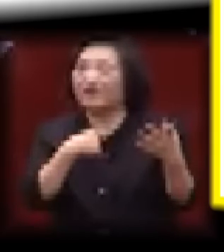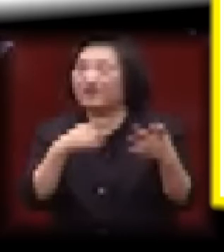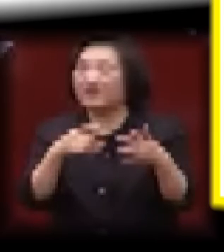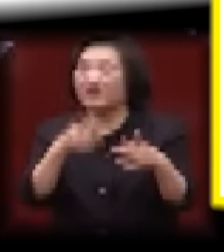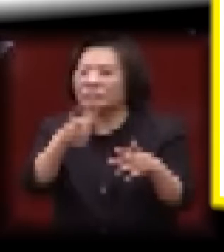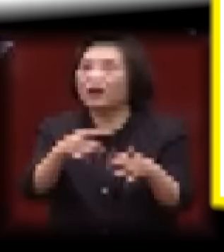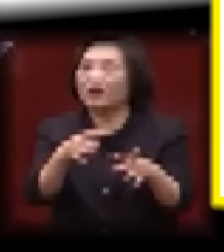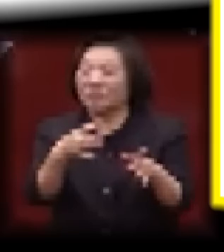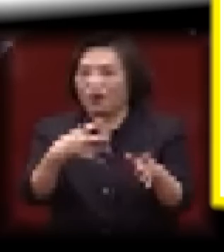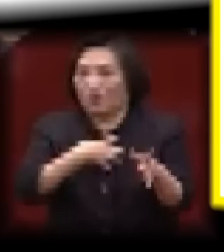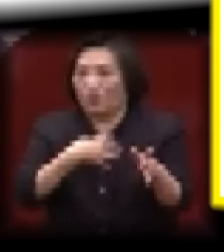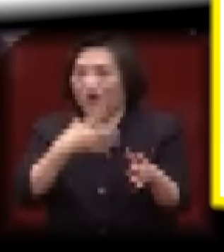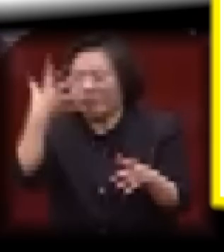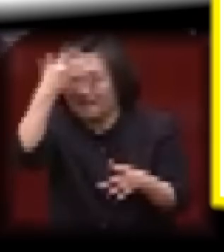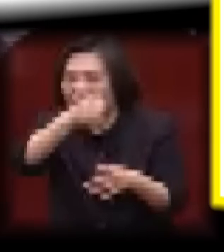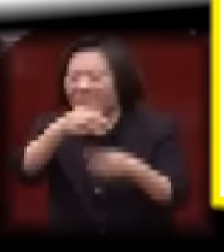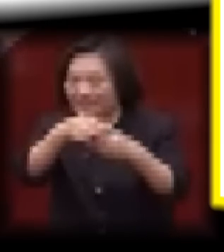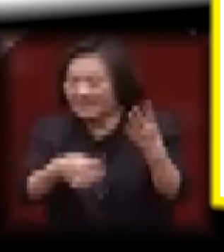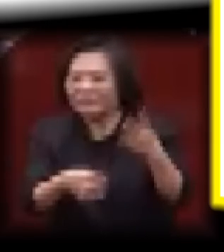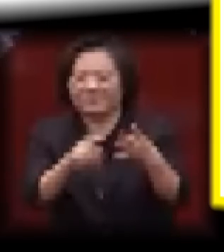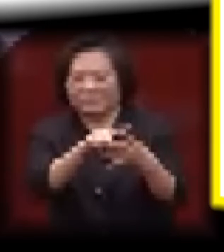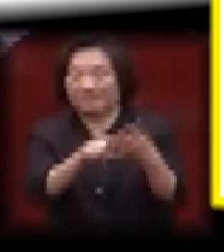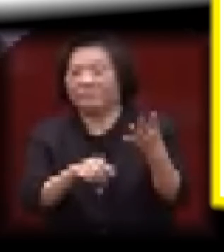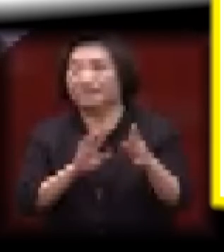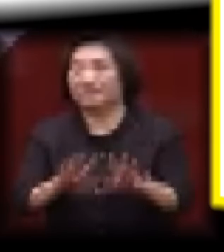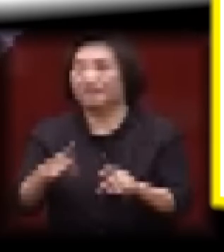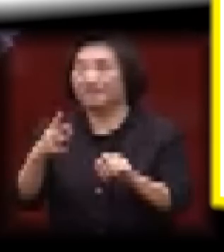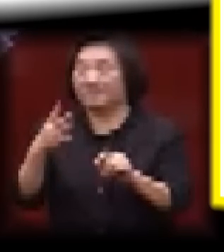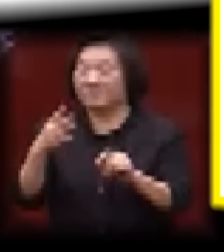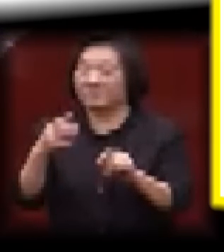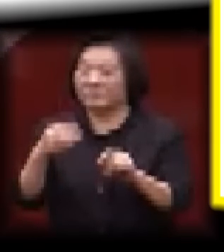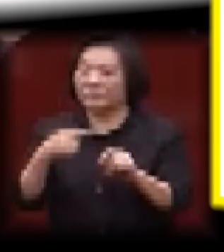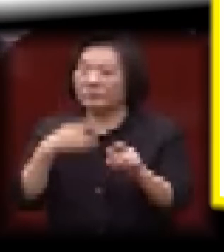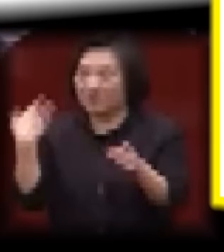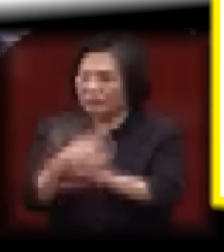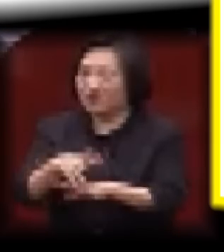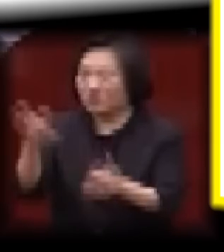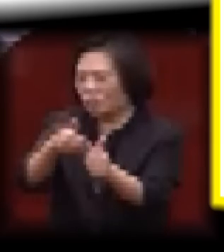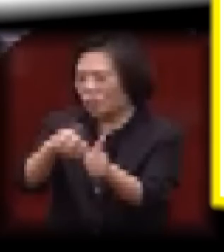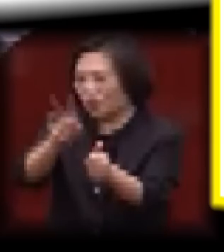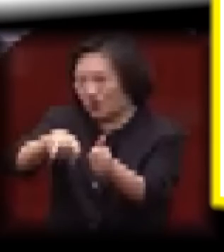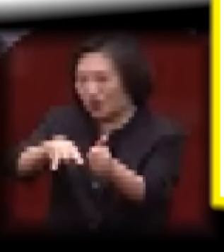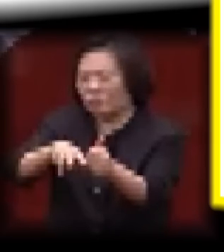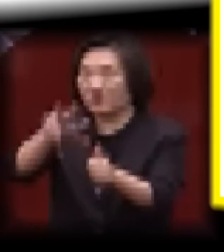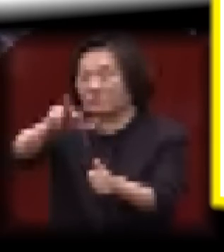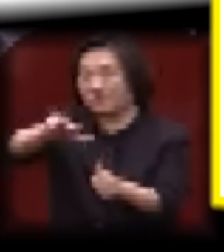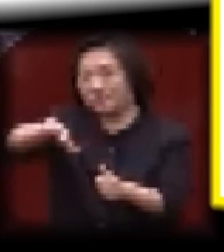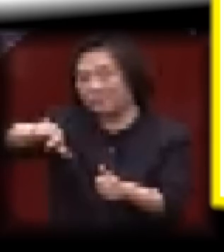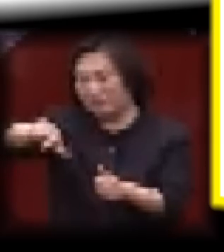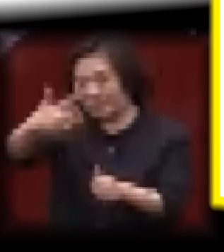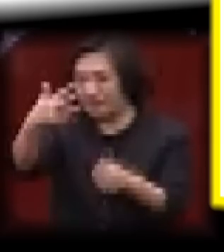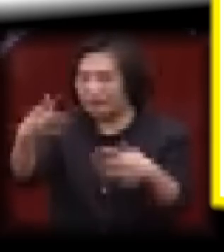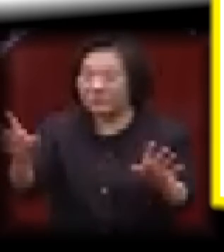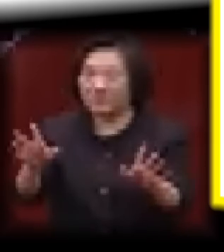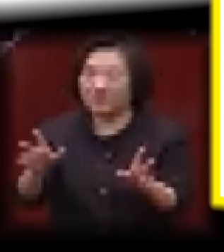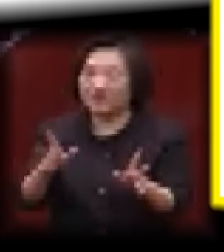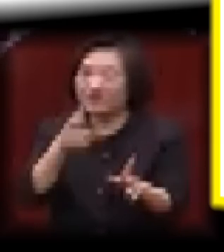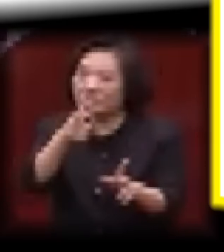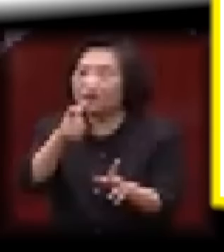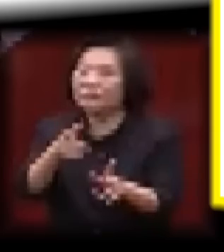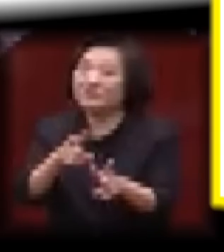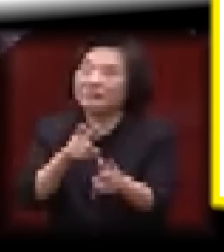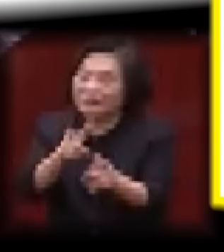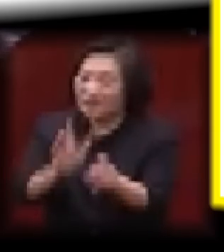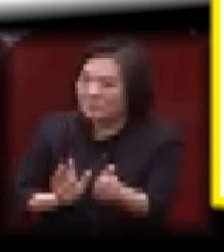到今年的4月30号为止，你知道我们已经训练了7811名推动事，所以这人